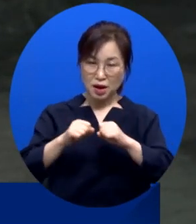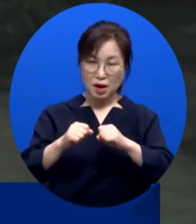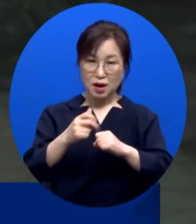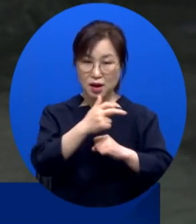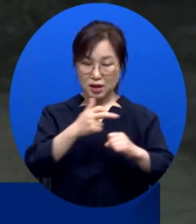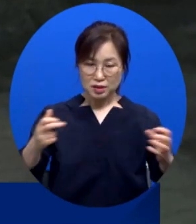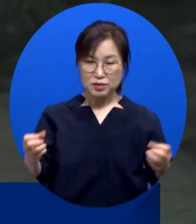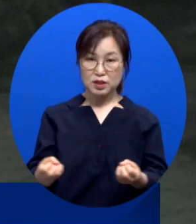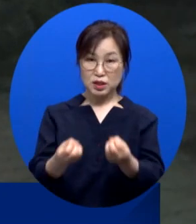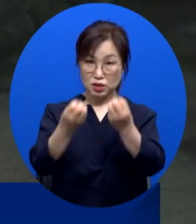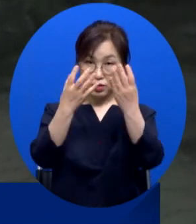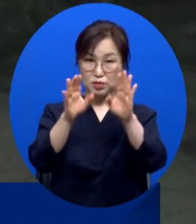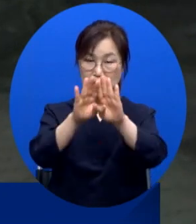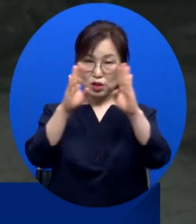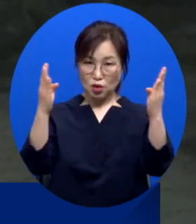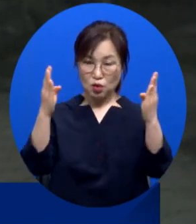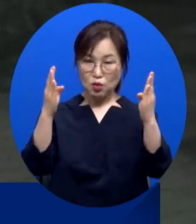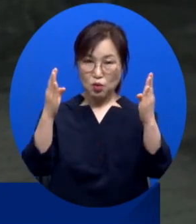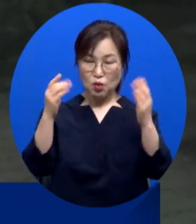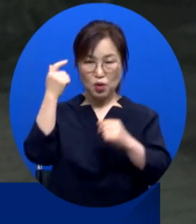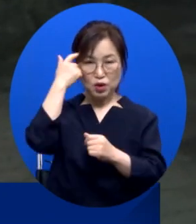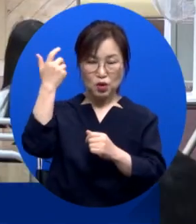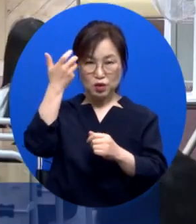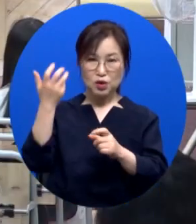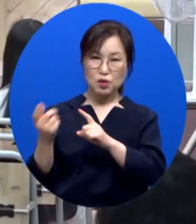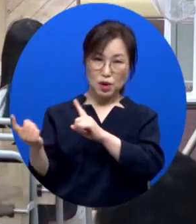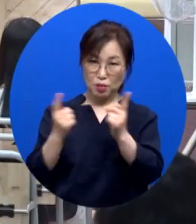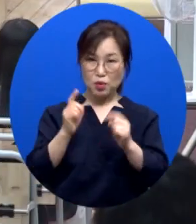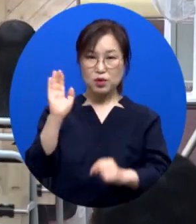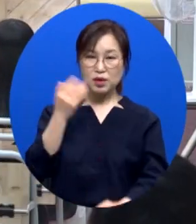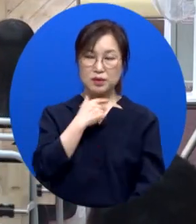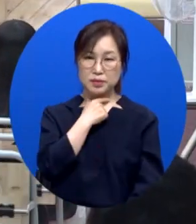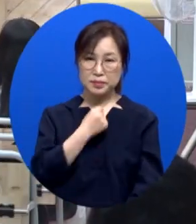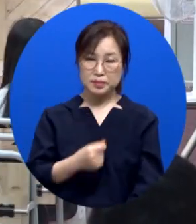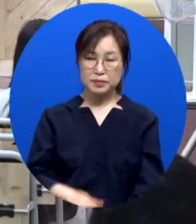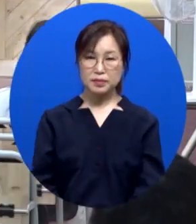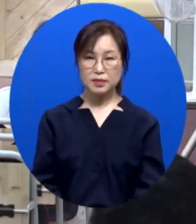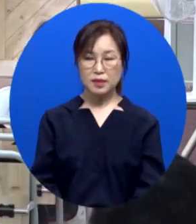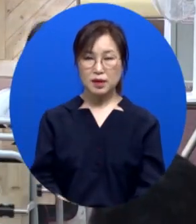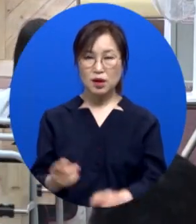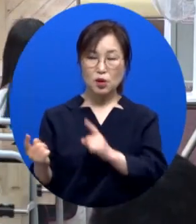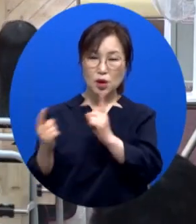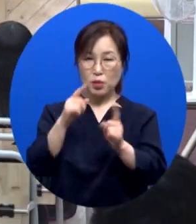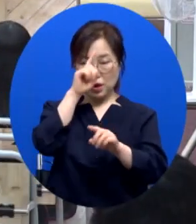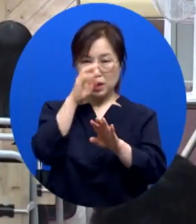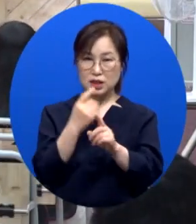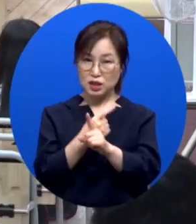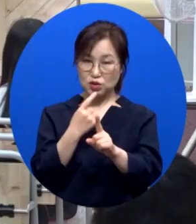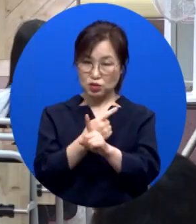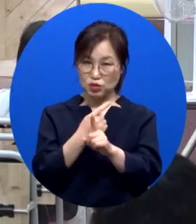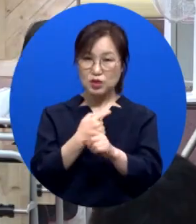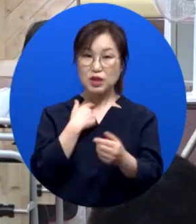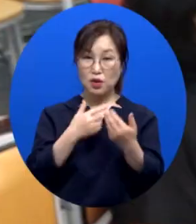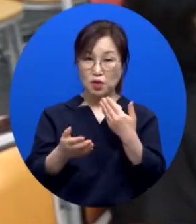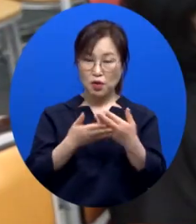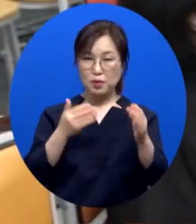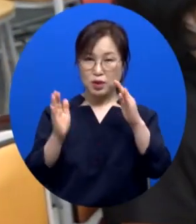열고 영적 대각성 운동을 일으키려고 합니다. 매일 회복과 치유를 경험하는 백송교회와